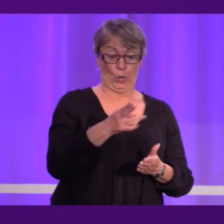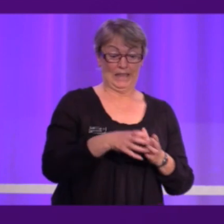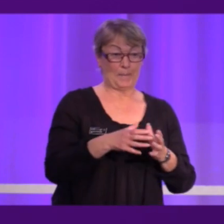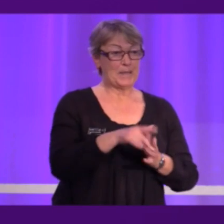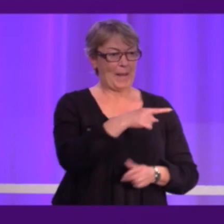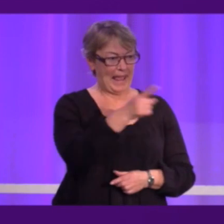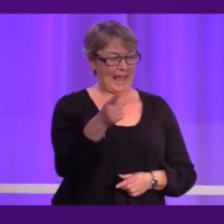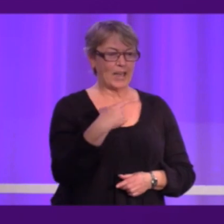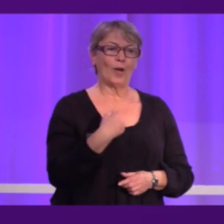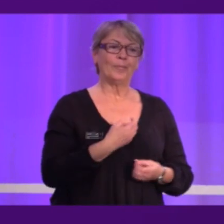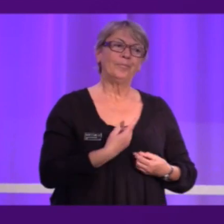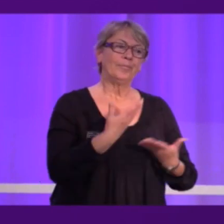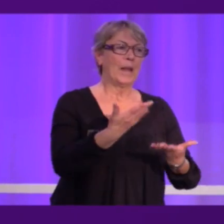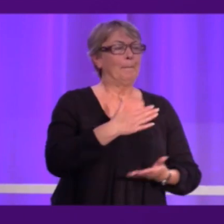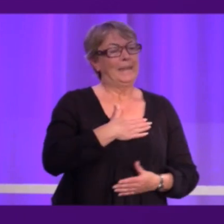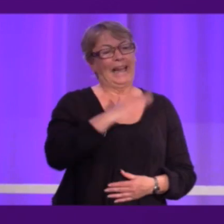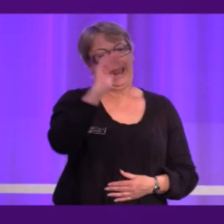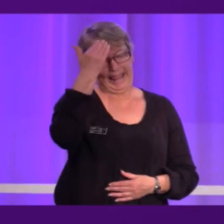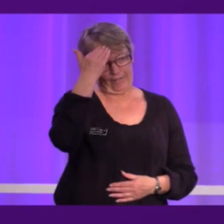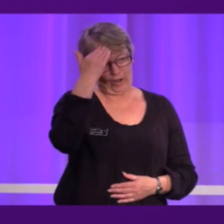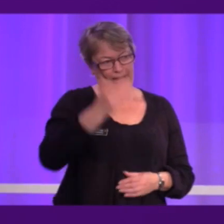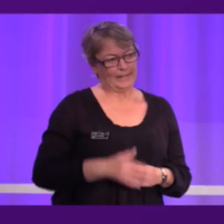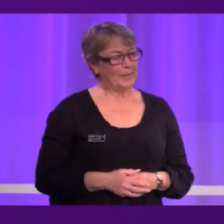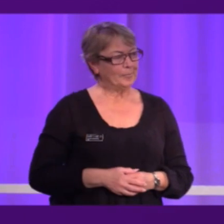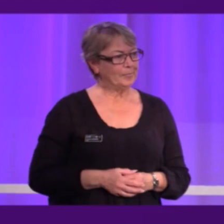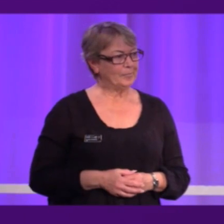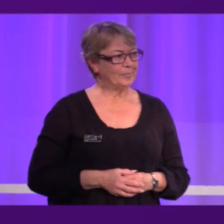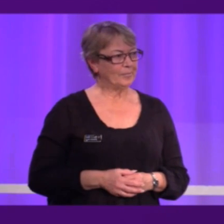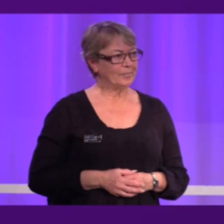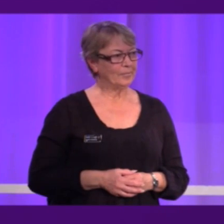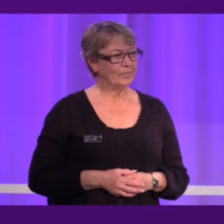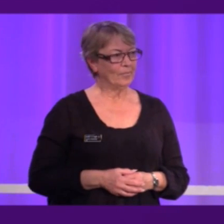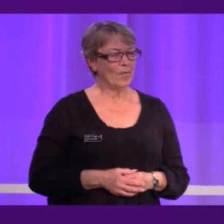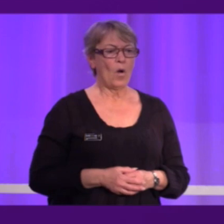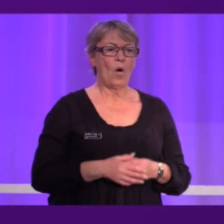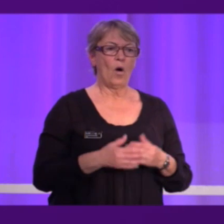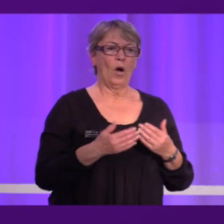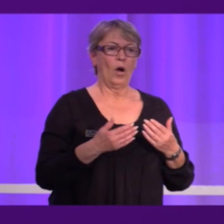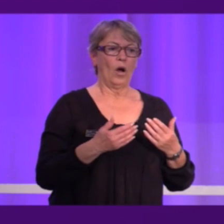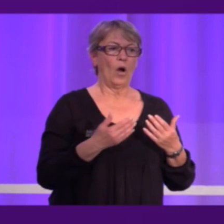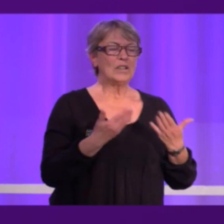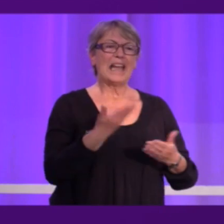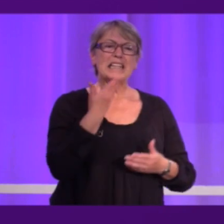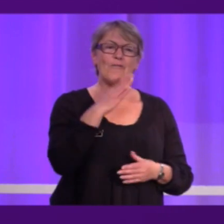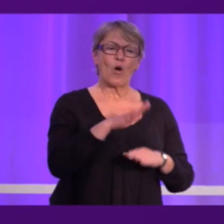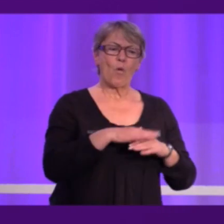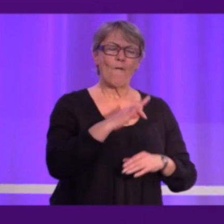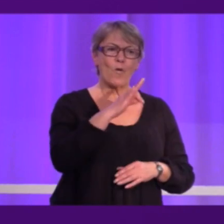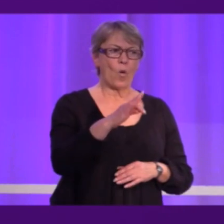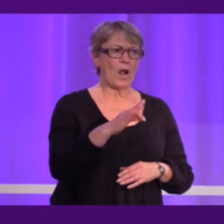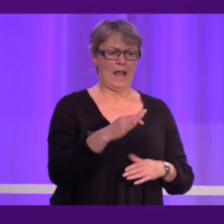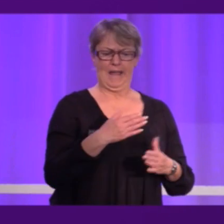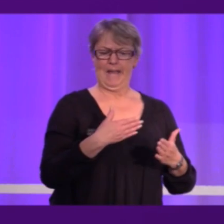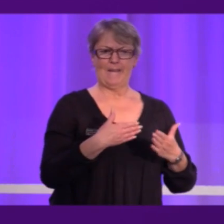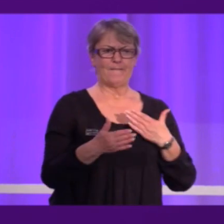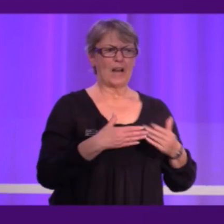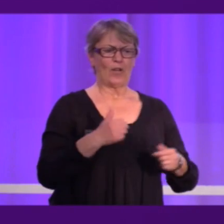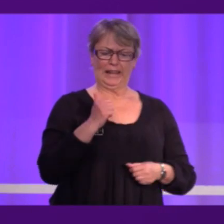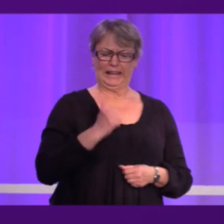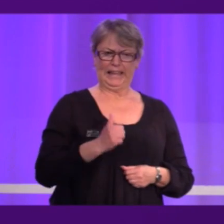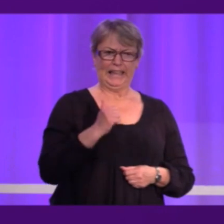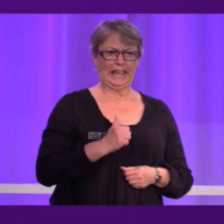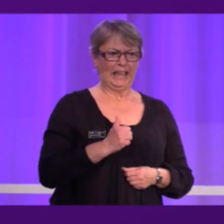ska jag dela med mig lite av mina erfarenheter. Och ge er svar på frågan varför tillgänglighet är